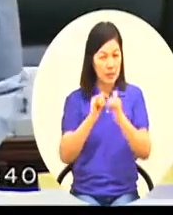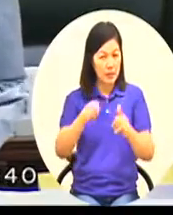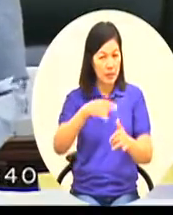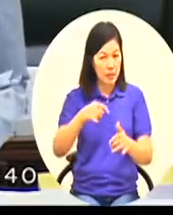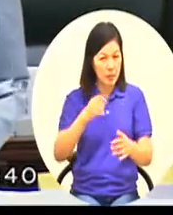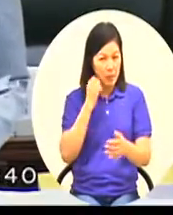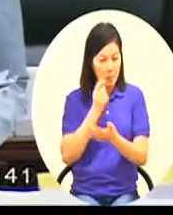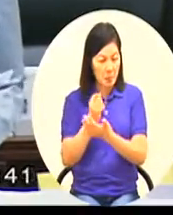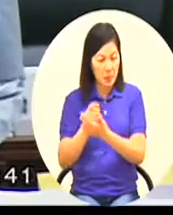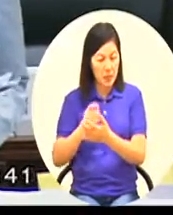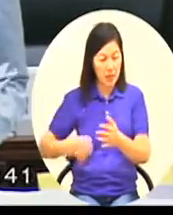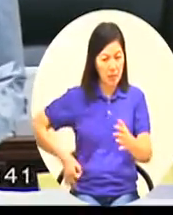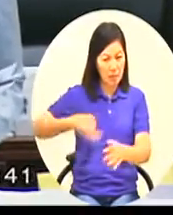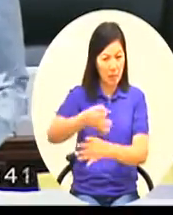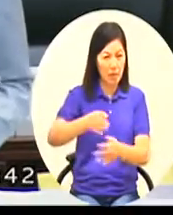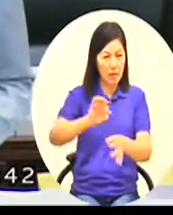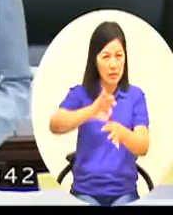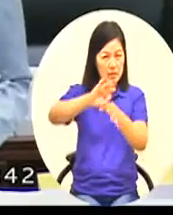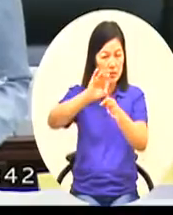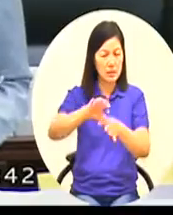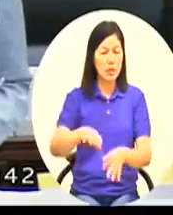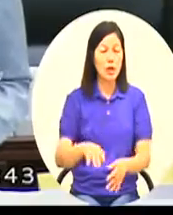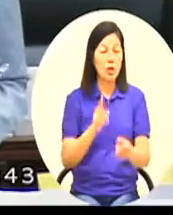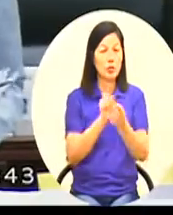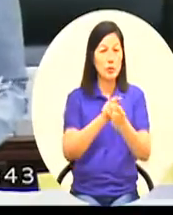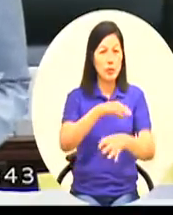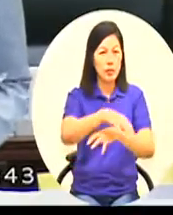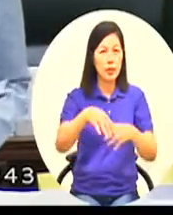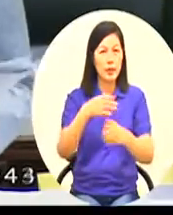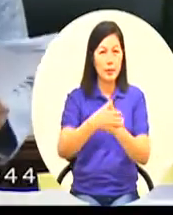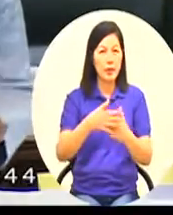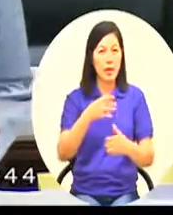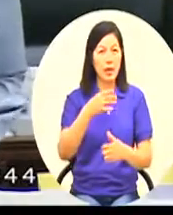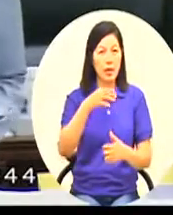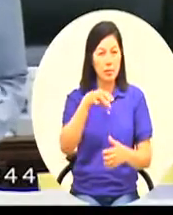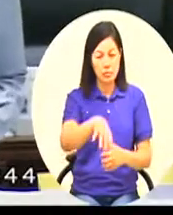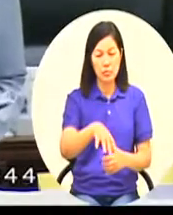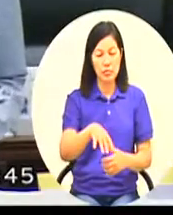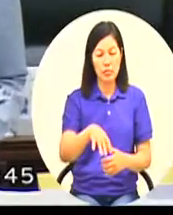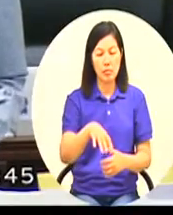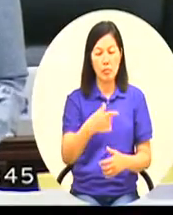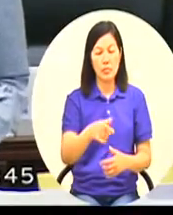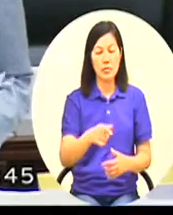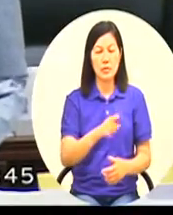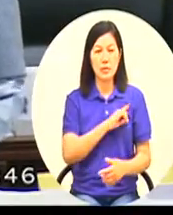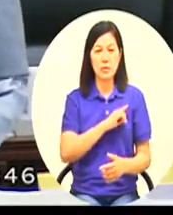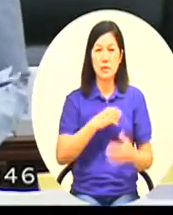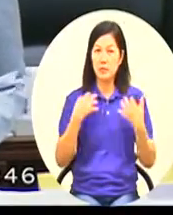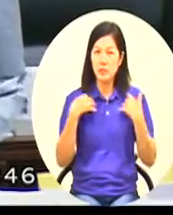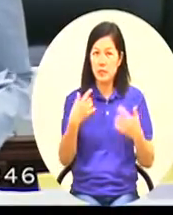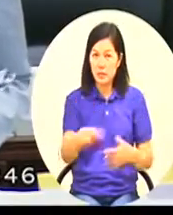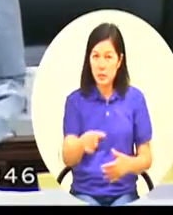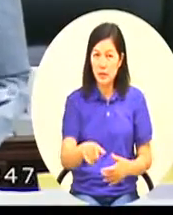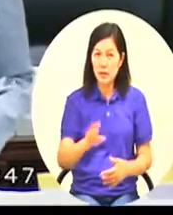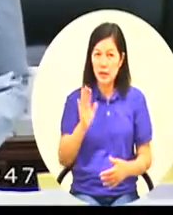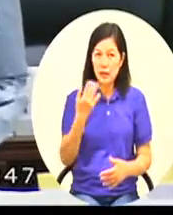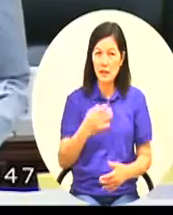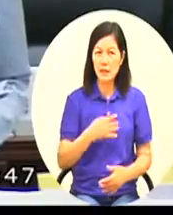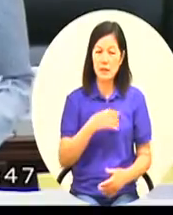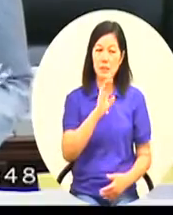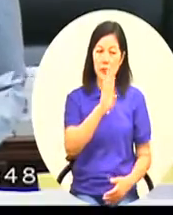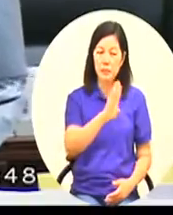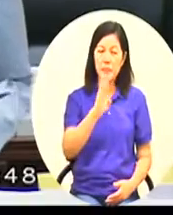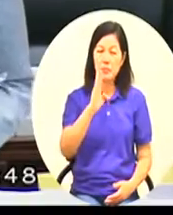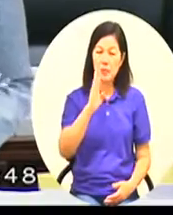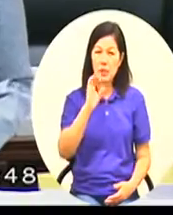了多少钱，我觉得这样对我们环保局也是很不公平的，因为毕竟不是你们去做的嘛，但是因为是你们 BOT 出去